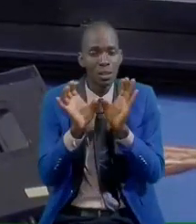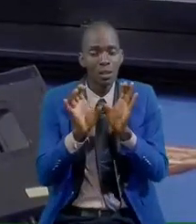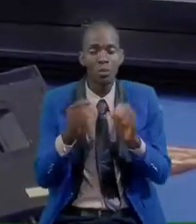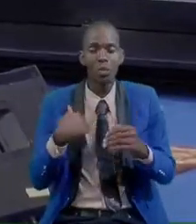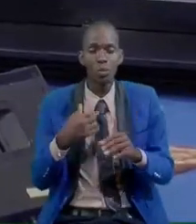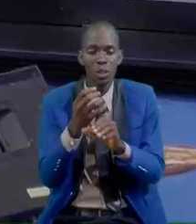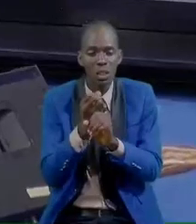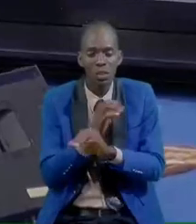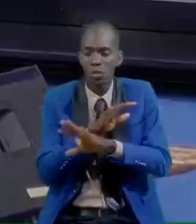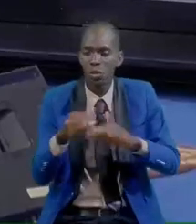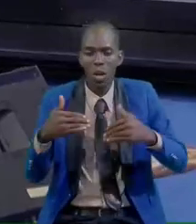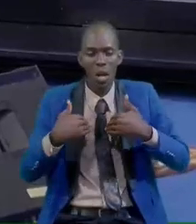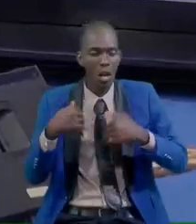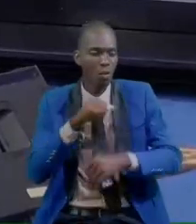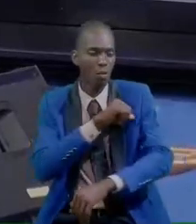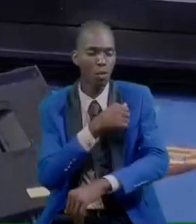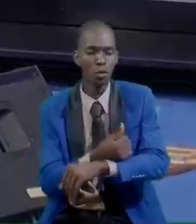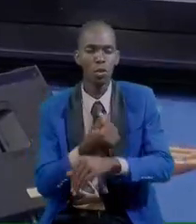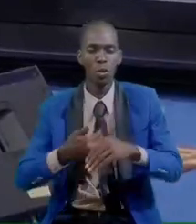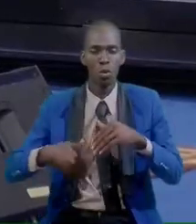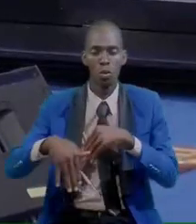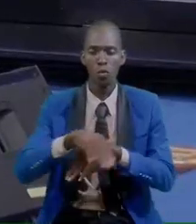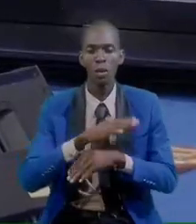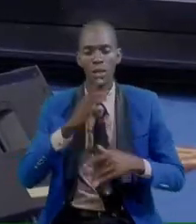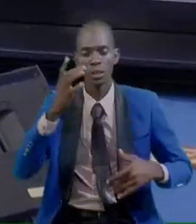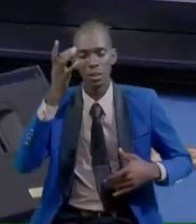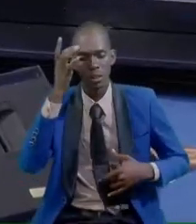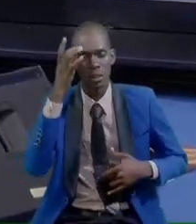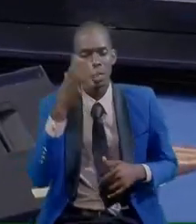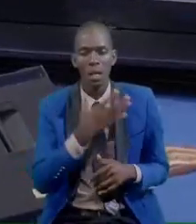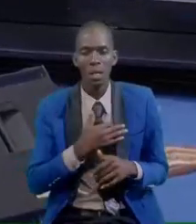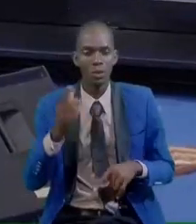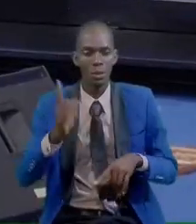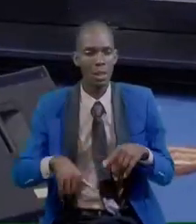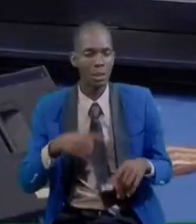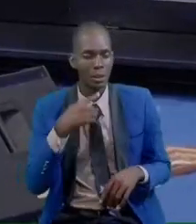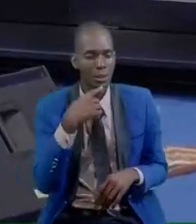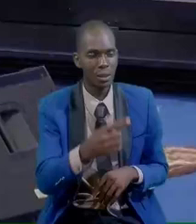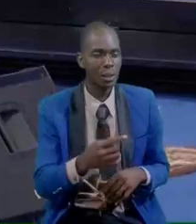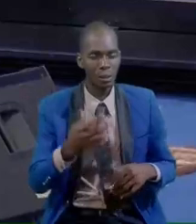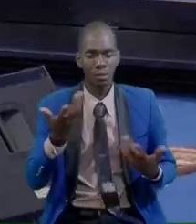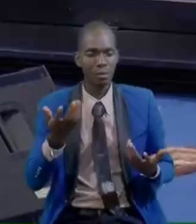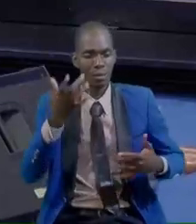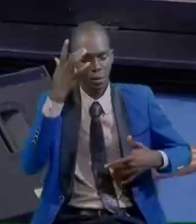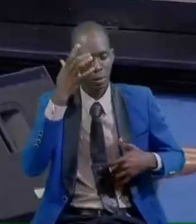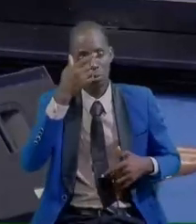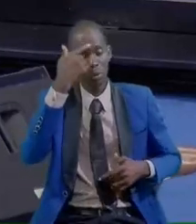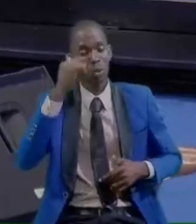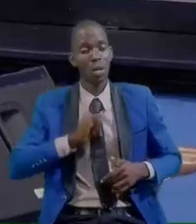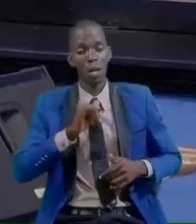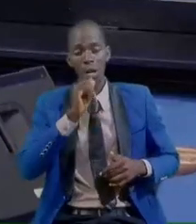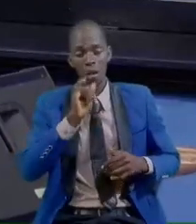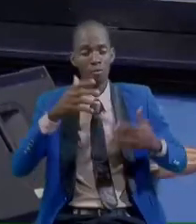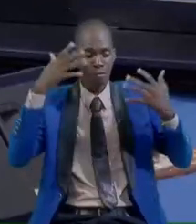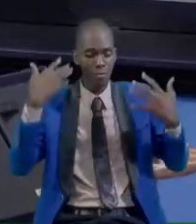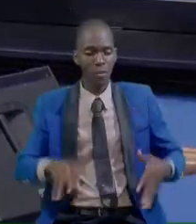de la vie, sur la maladie pour dire, ah, je suis un diplômé, et parce que je suis un diplômé, maladie ne vient pas. Non, la vie ne fonctionne